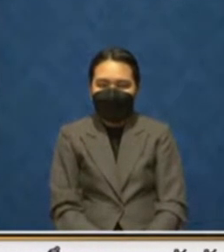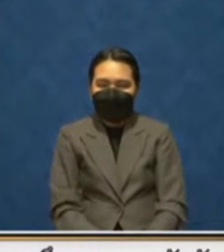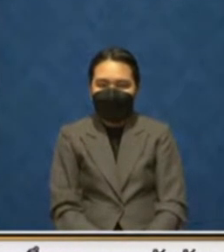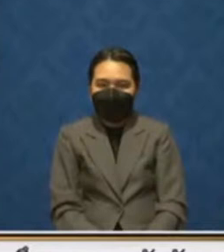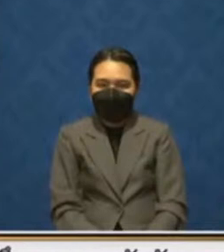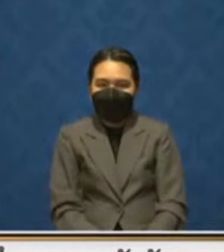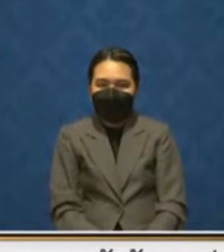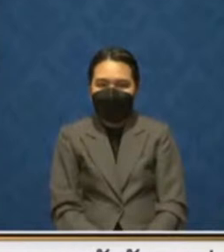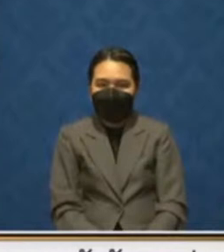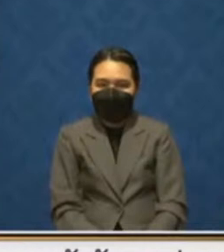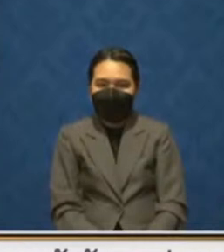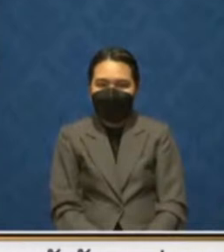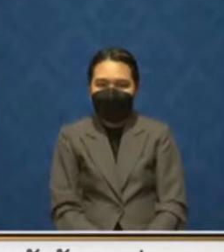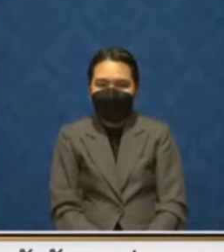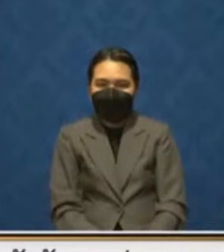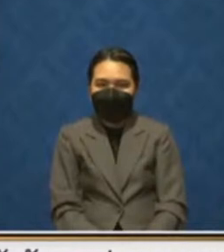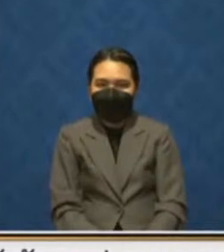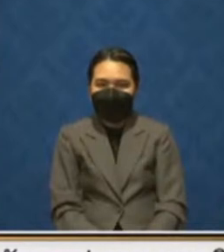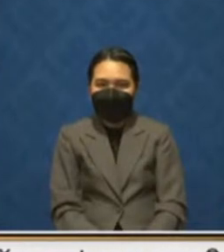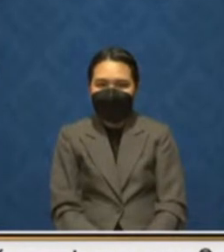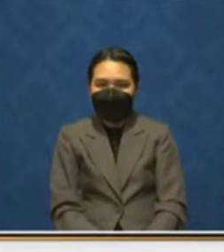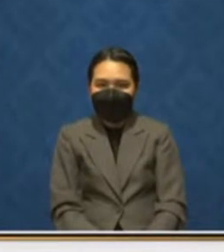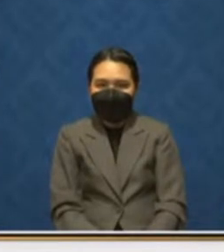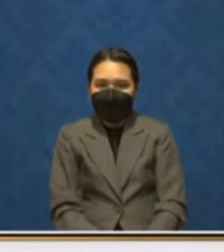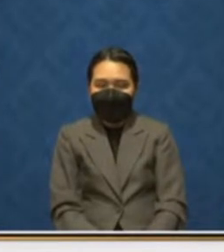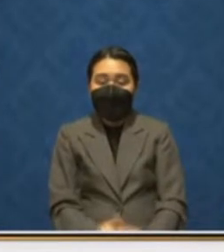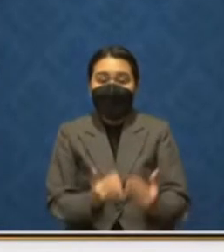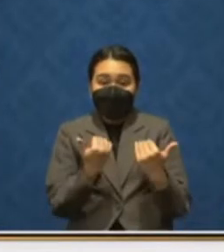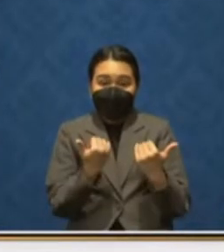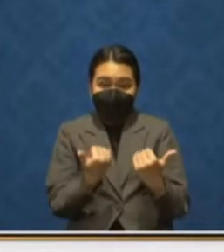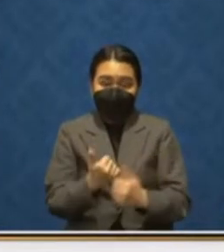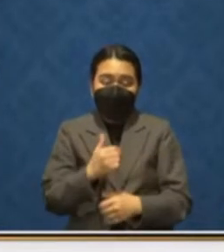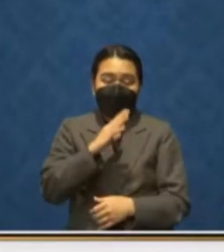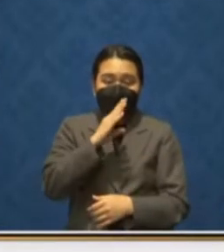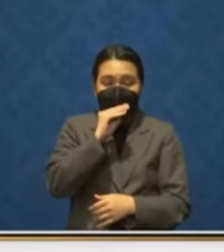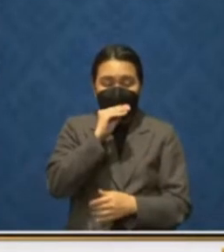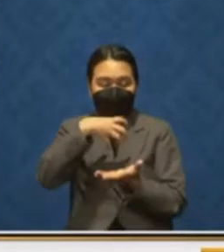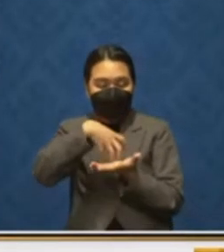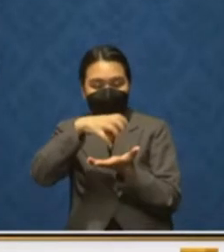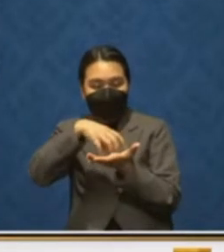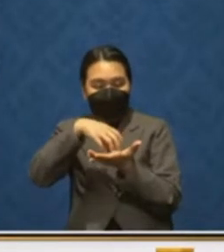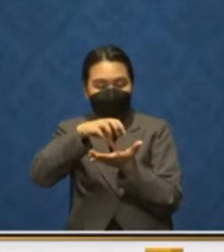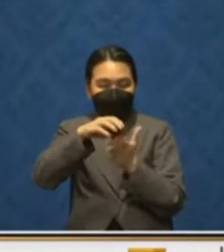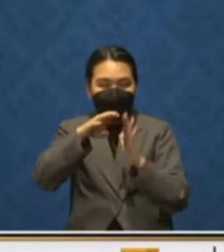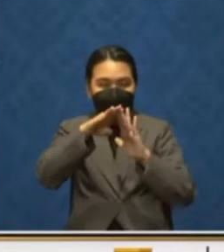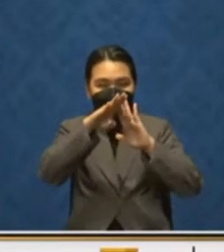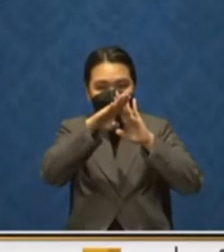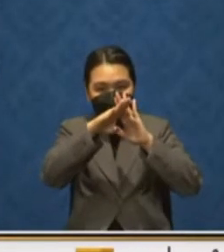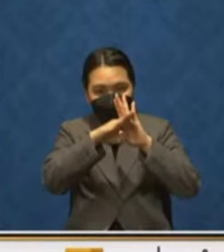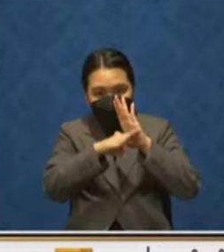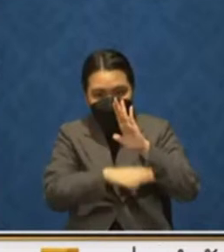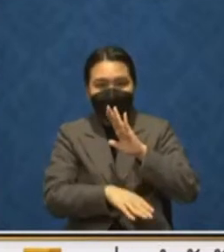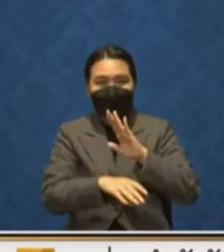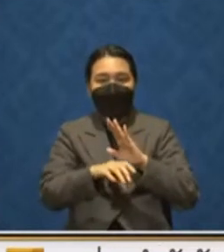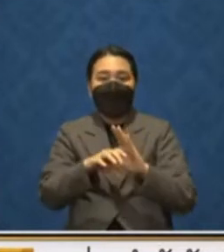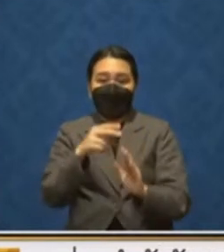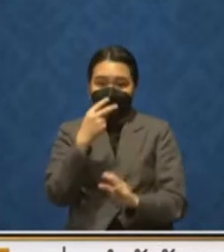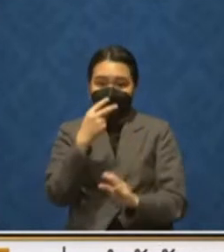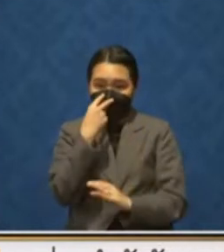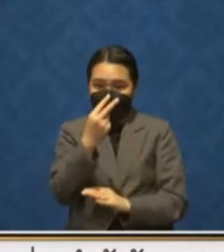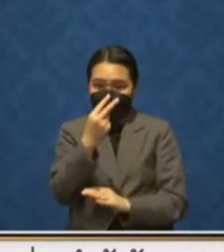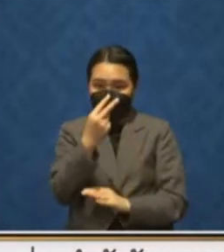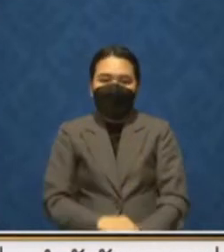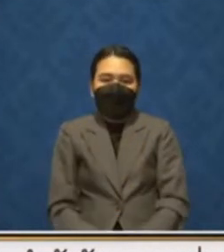ครับที่กู้มาทั้งหมดนี้นะฮะดูภาพเกลียดครับ